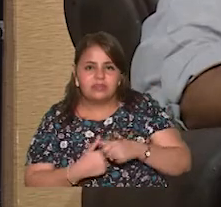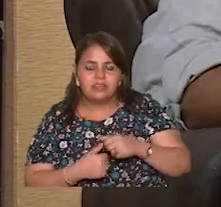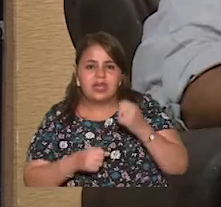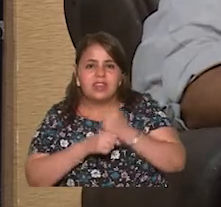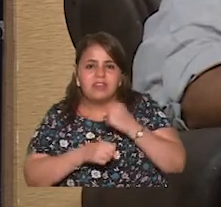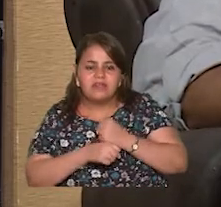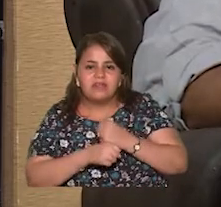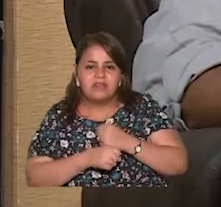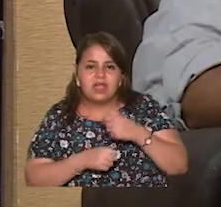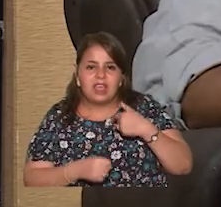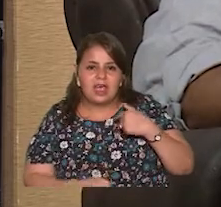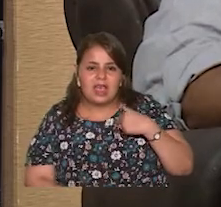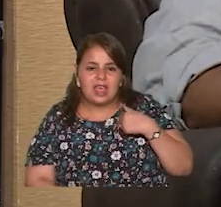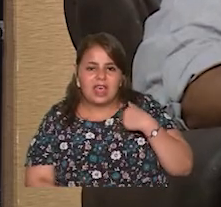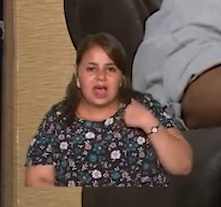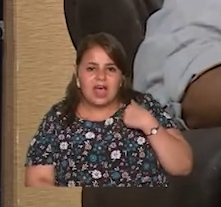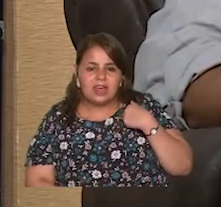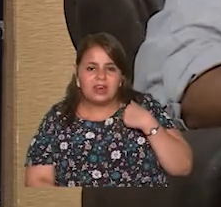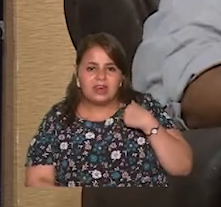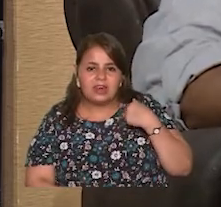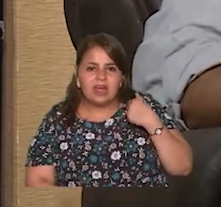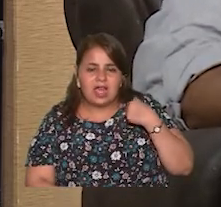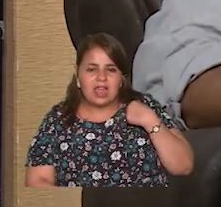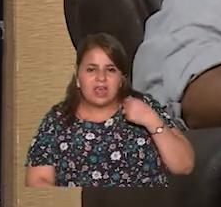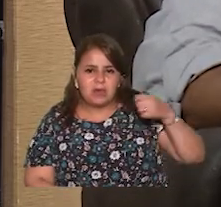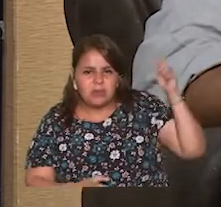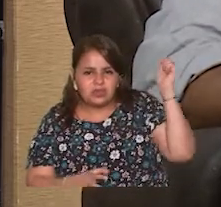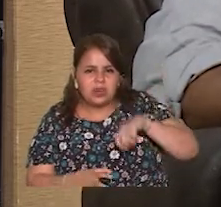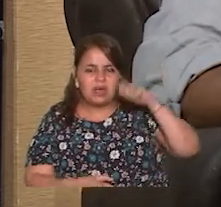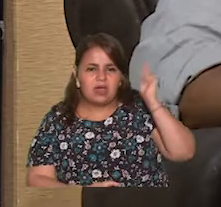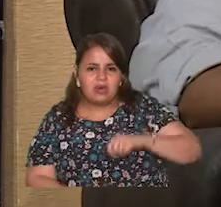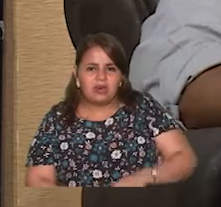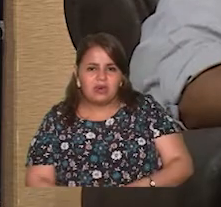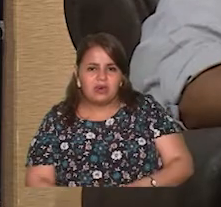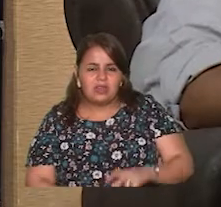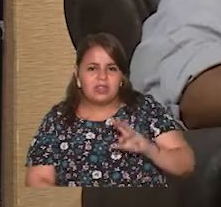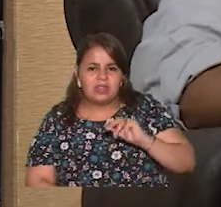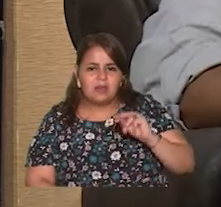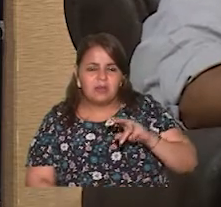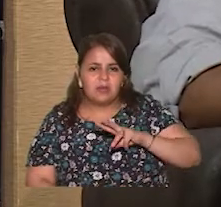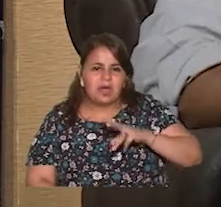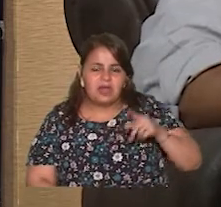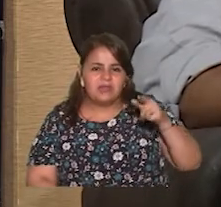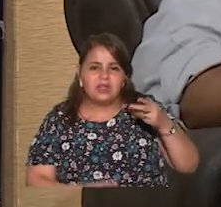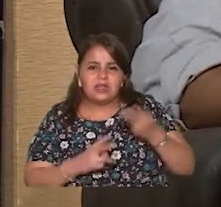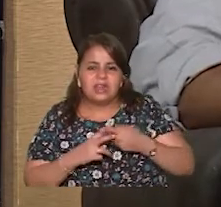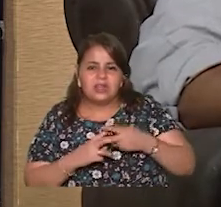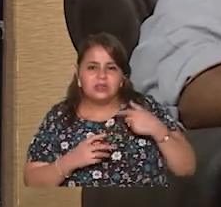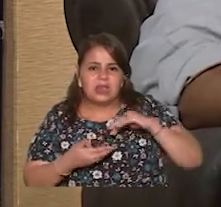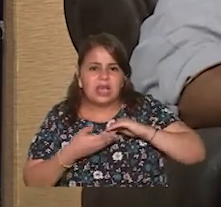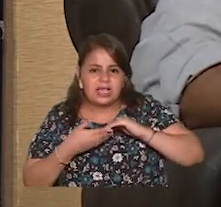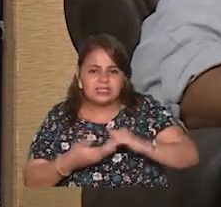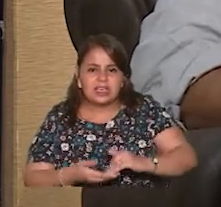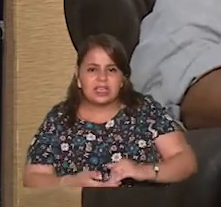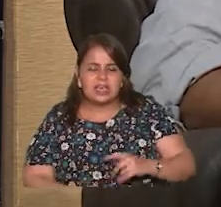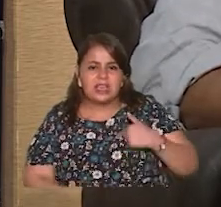أكون هامر، أن أنا أكون مطرقة. بغير في الناس اللي حواليا وبشكلهم وبساعدهم أن هم